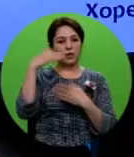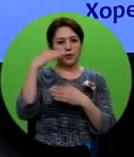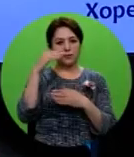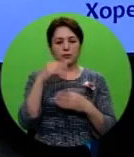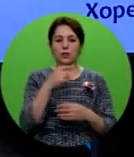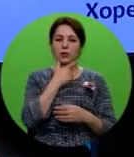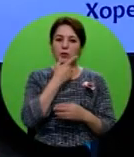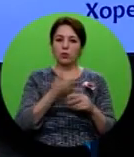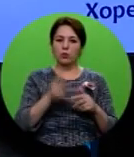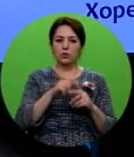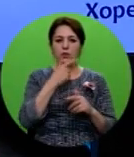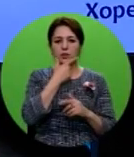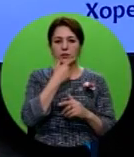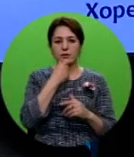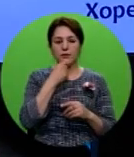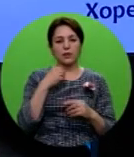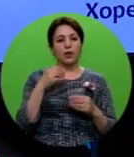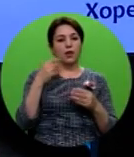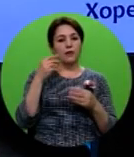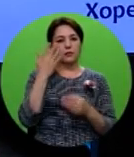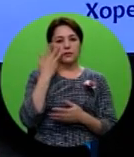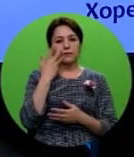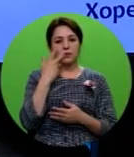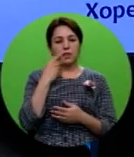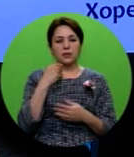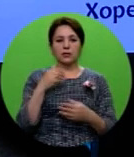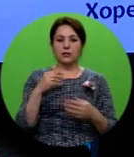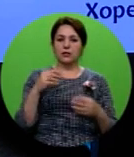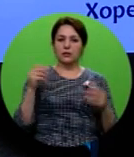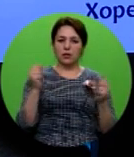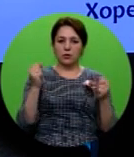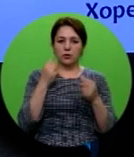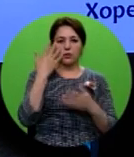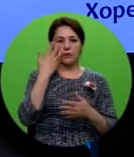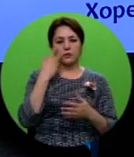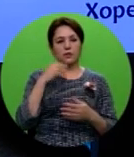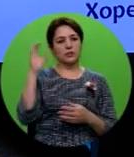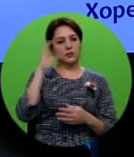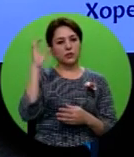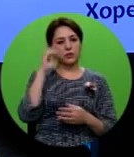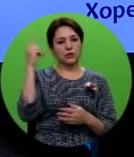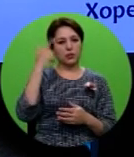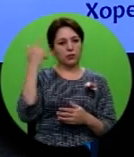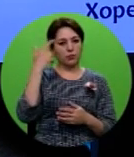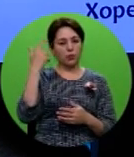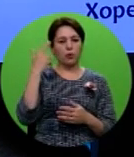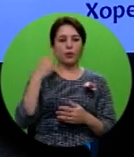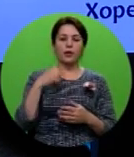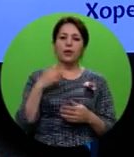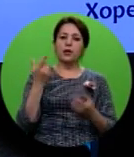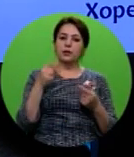красивая. Вы видите, здесь цвета в основном холодные – синий, голубой, где-то